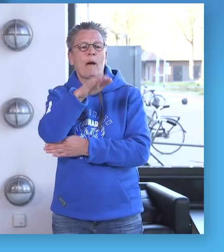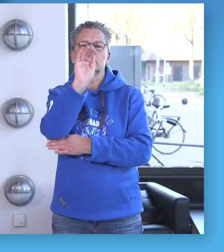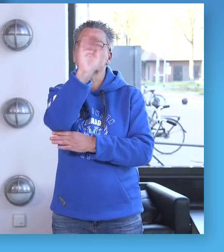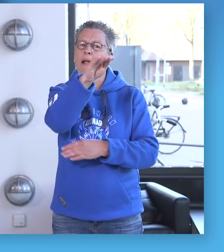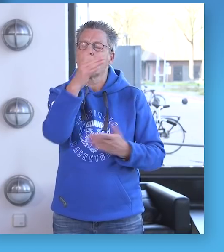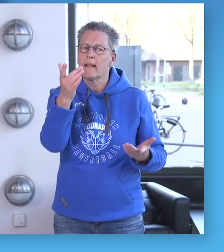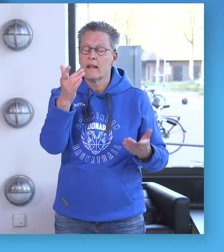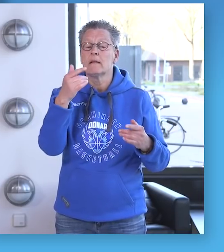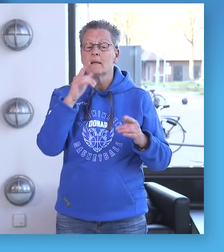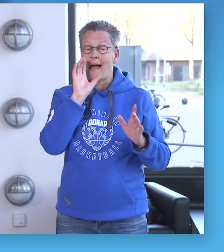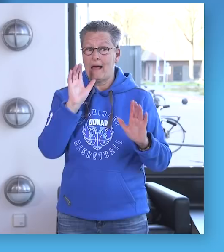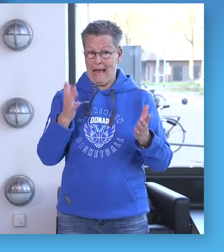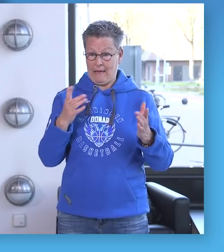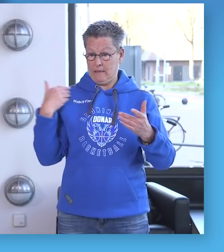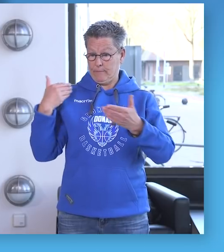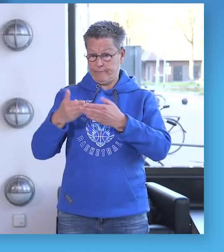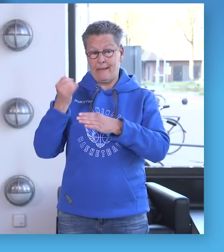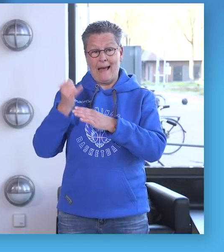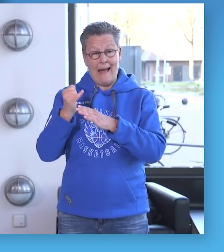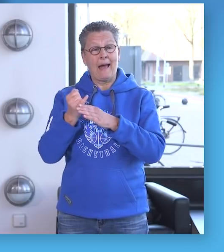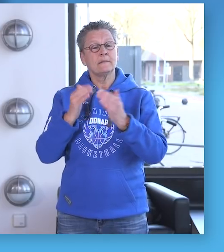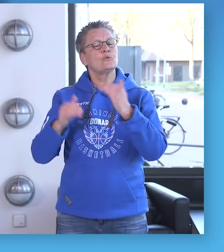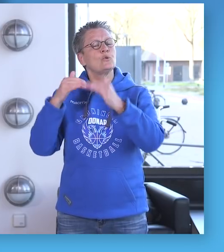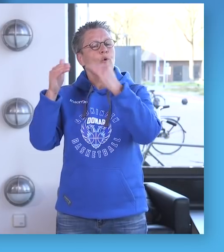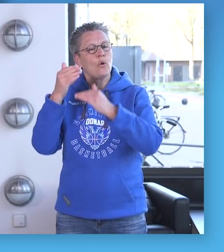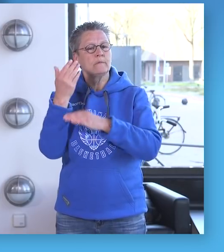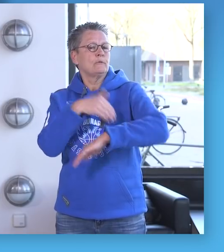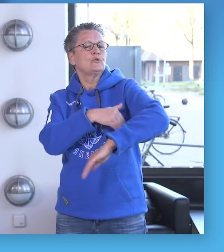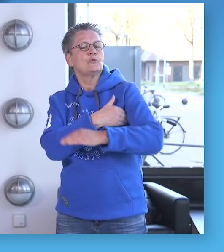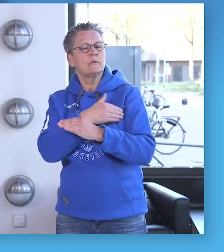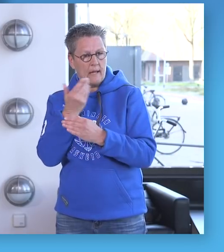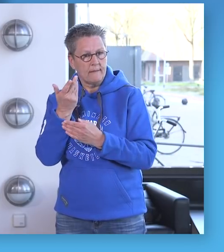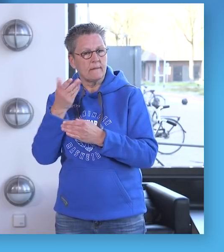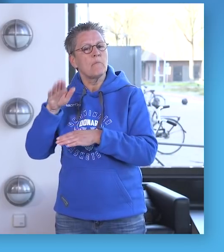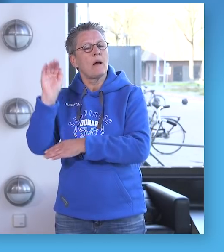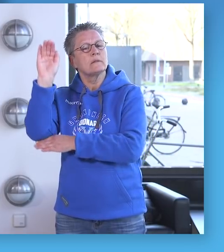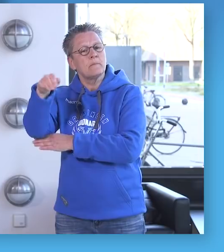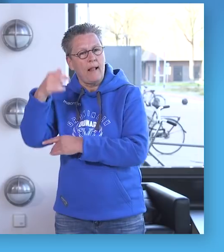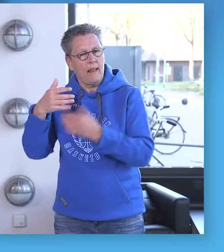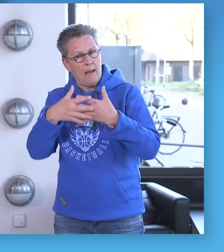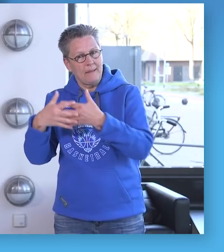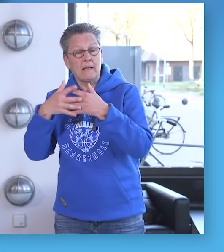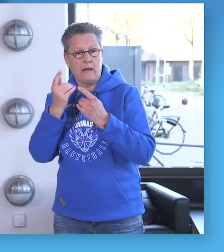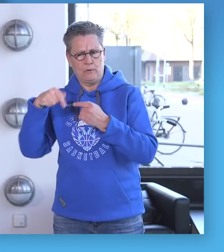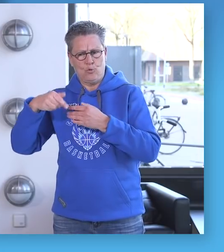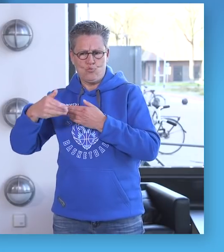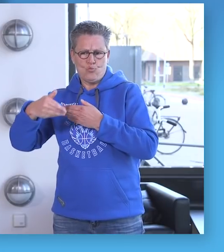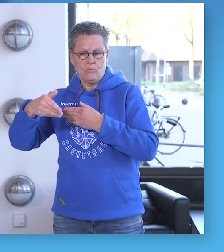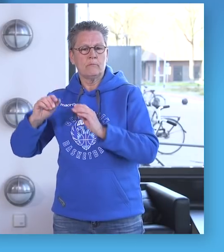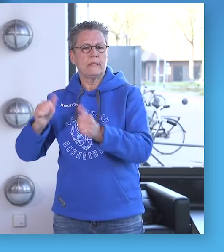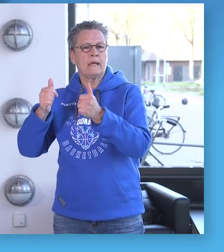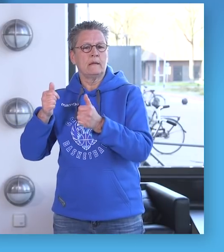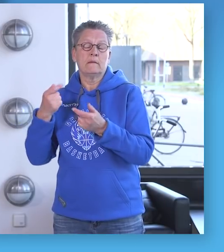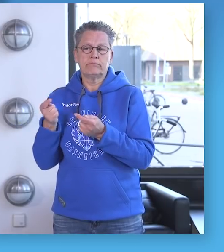Eigenlijk zou rond deze tijd het eindtoernooi voor studentenbasketbal in Amerika beginnen. En daar omheen zijn altijd